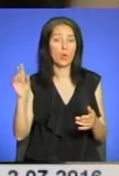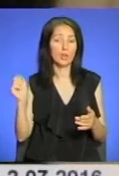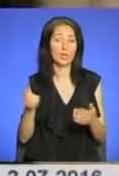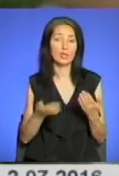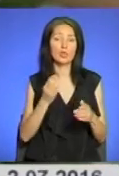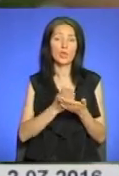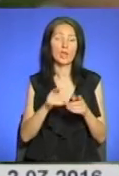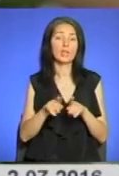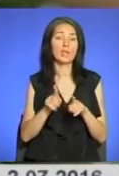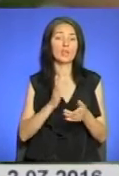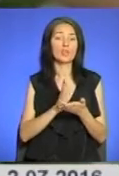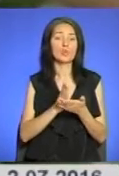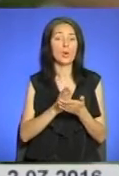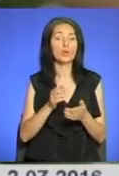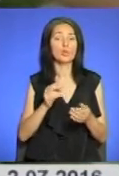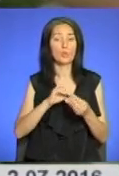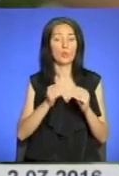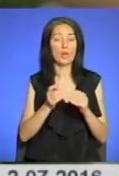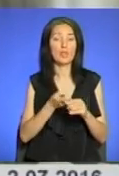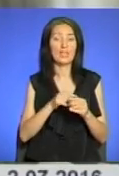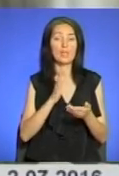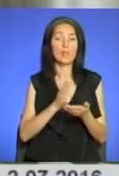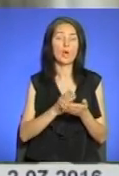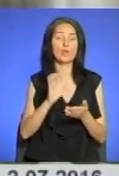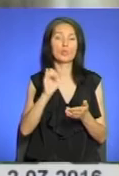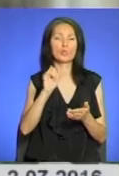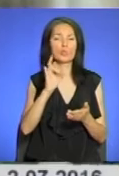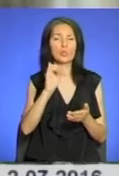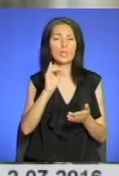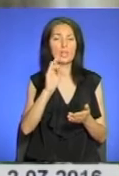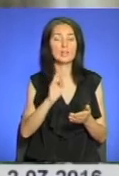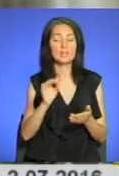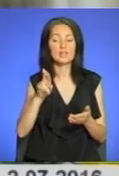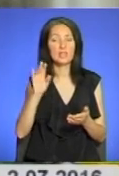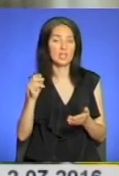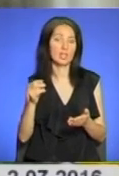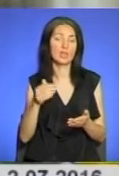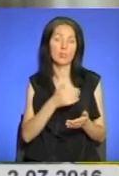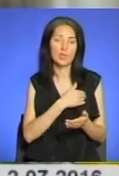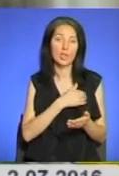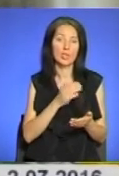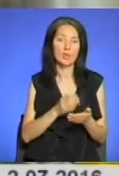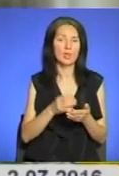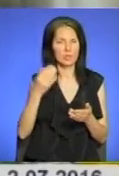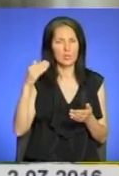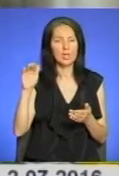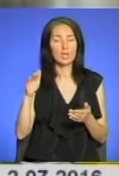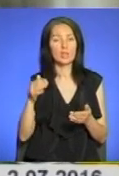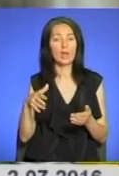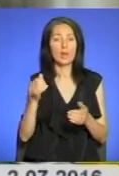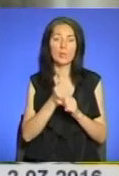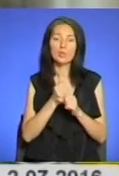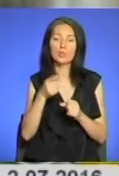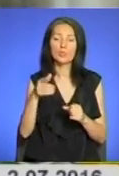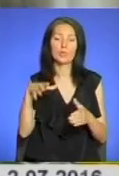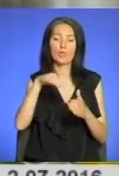проблеми які мають суїцидні нахили мають психічні відхилення ми з ними працюємо вносимо їх в групу ризику займаємося з ними